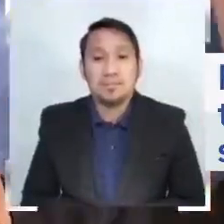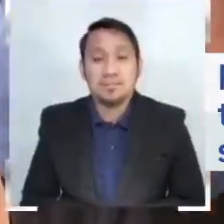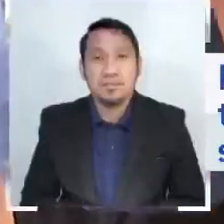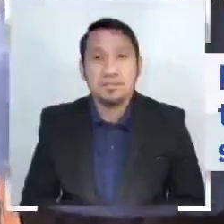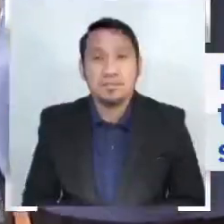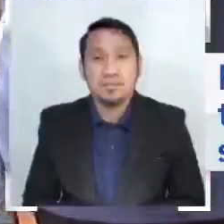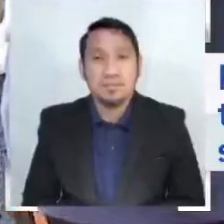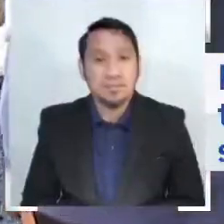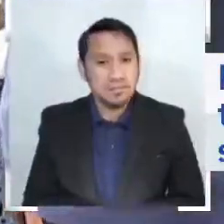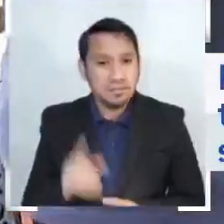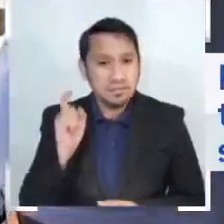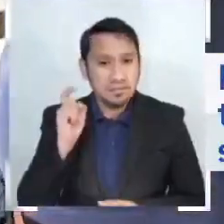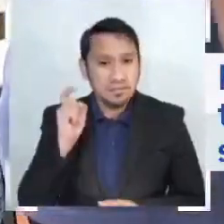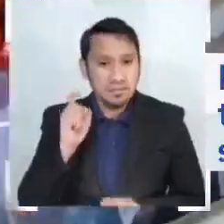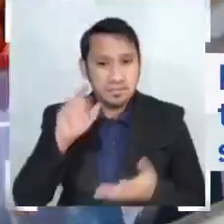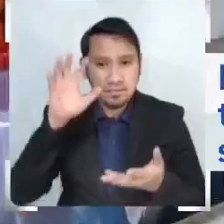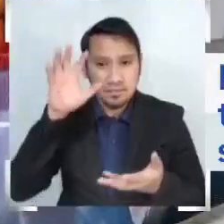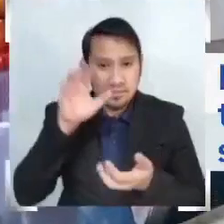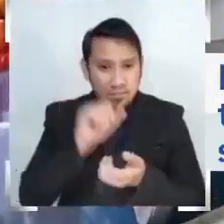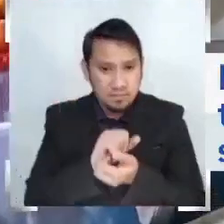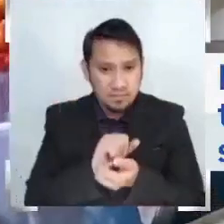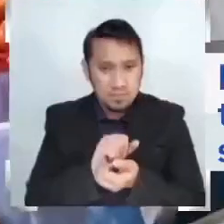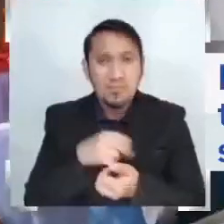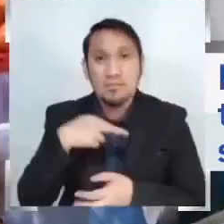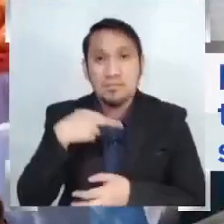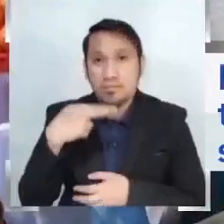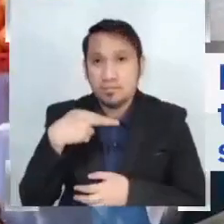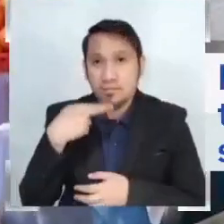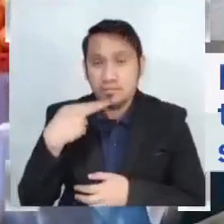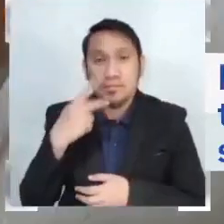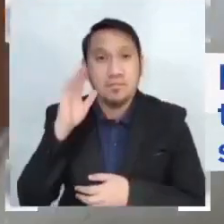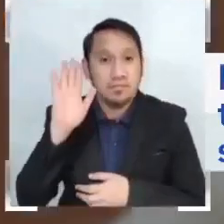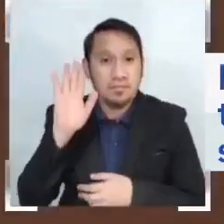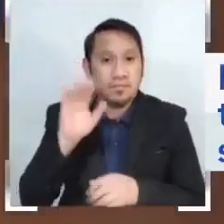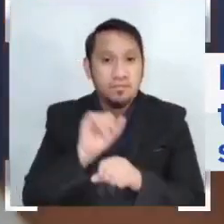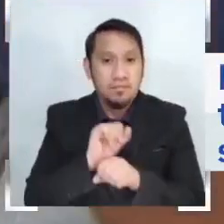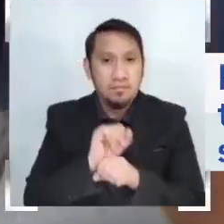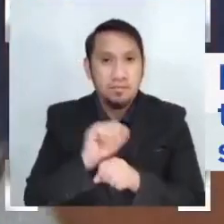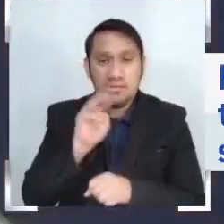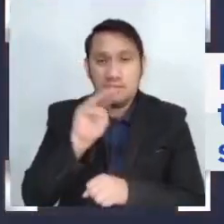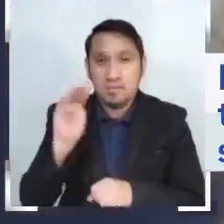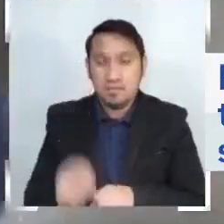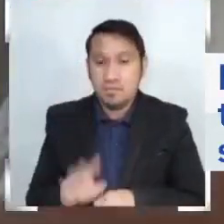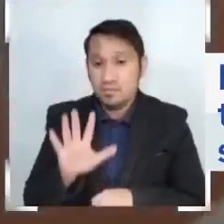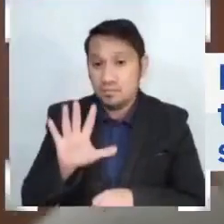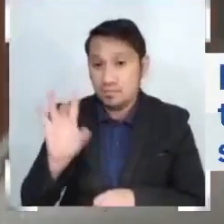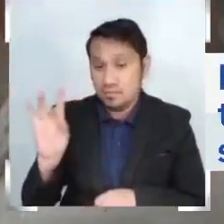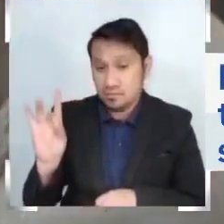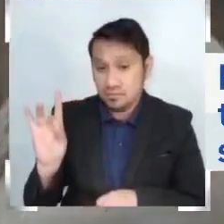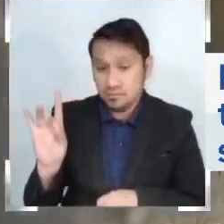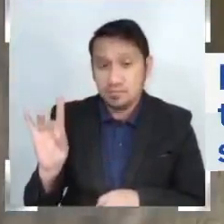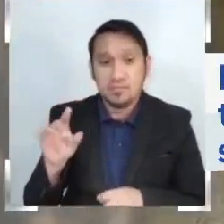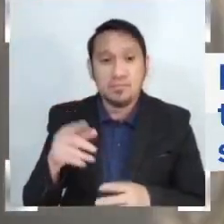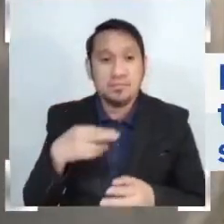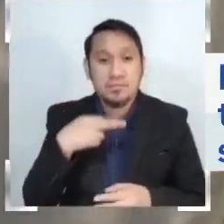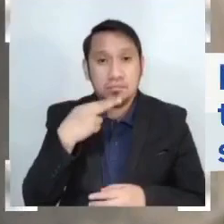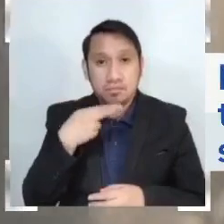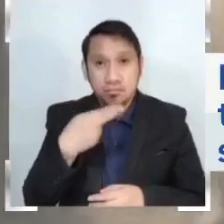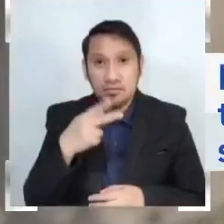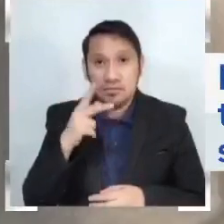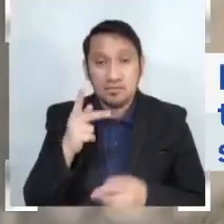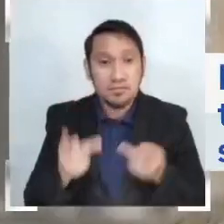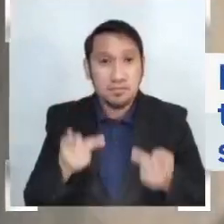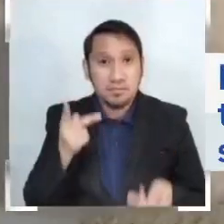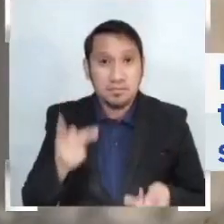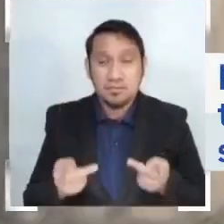Mabilis na raw maubos ang bigas na ibinibenta ni Ronald sa Trabaho Market sa Maynila. 38 pesos kada kilo ang benta niya rito. Pinakamura na